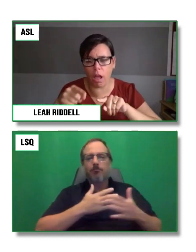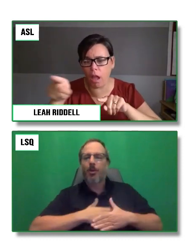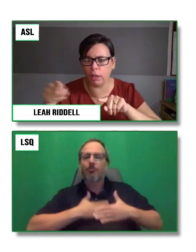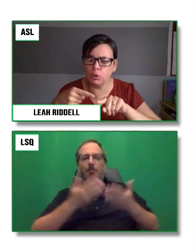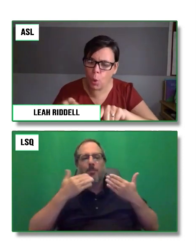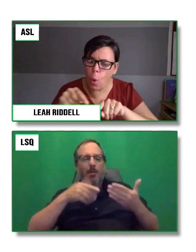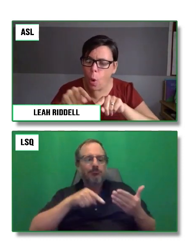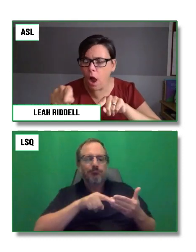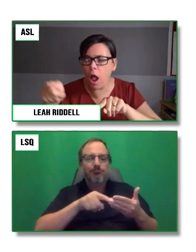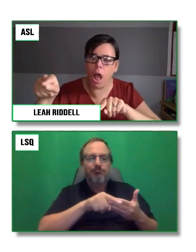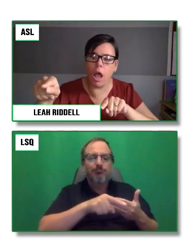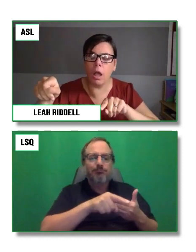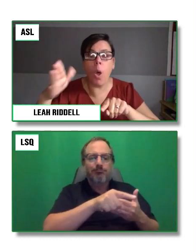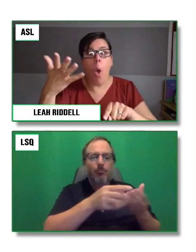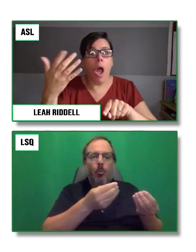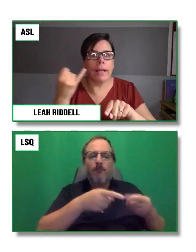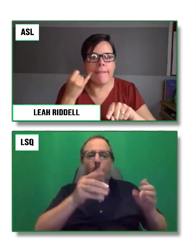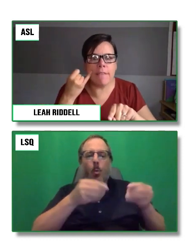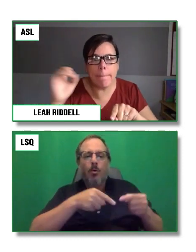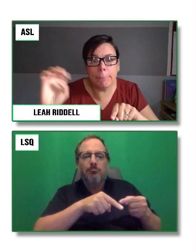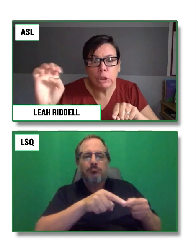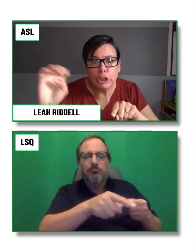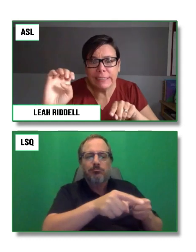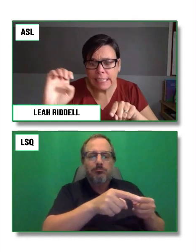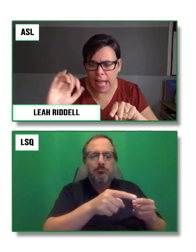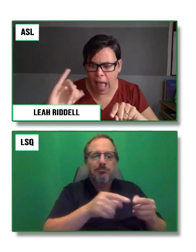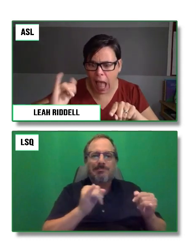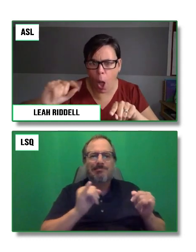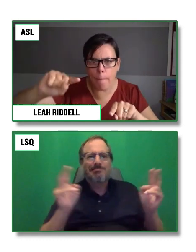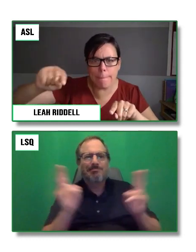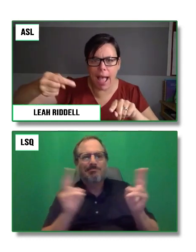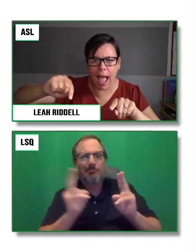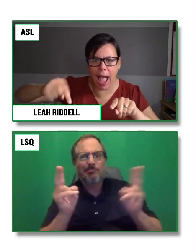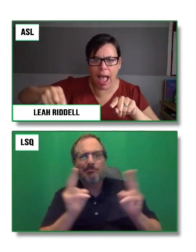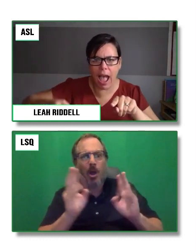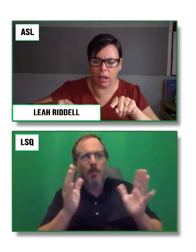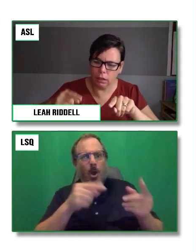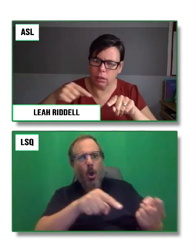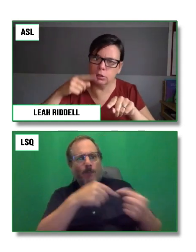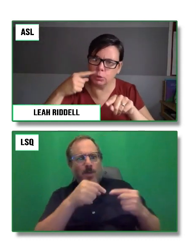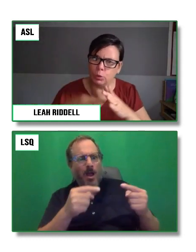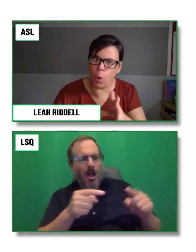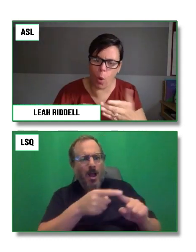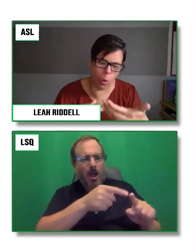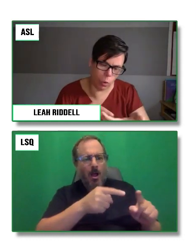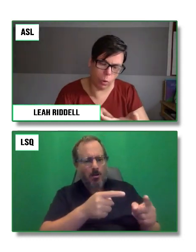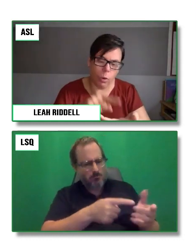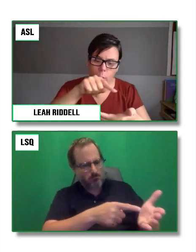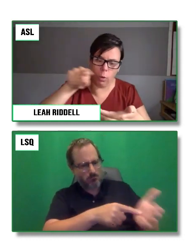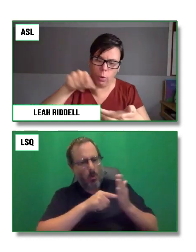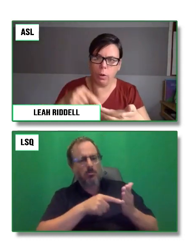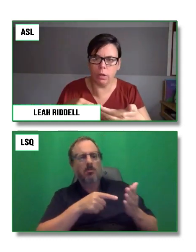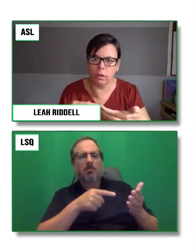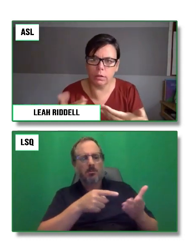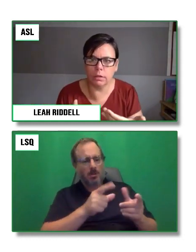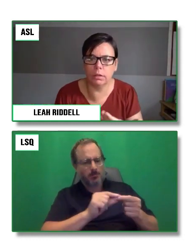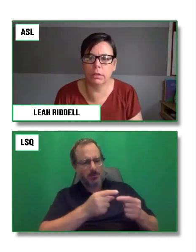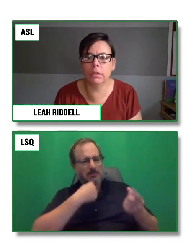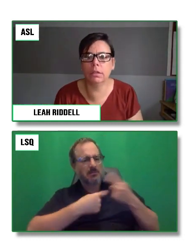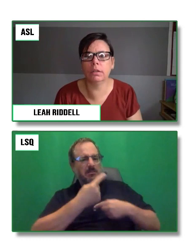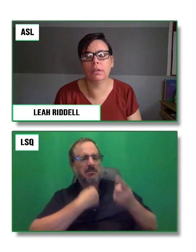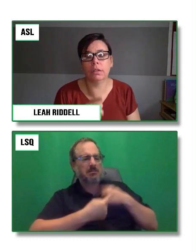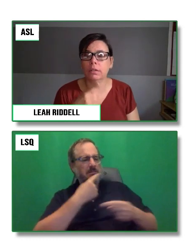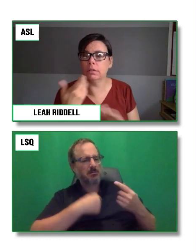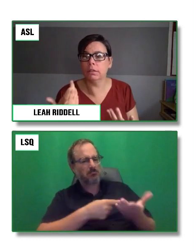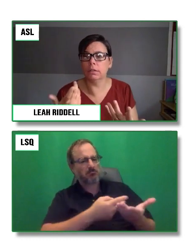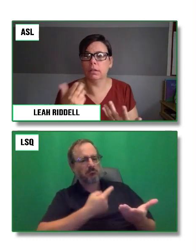à une carte numérique où il y a des points de stratégie de communication inclusive qui permettent aux gens d'apprécier les balades